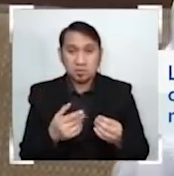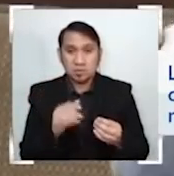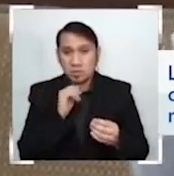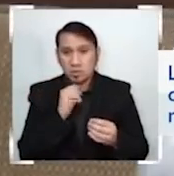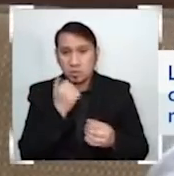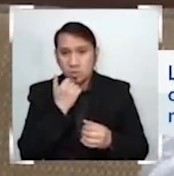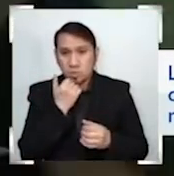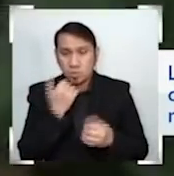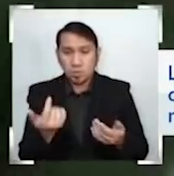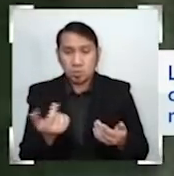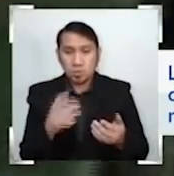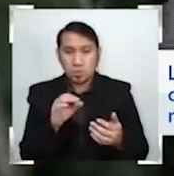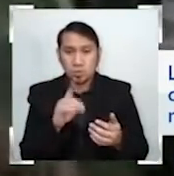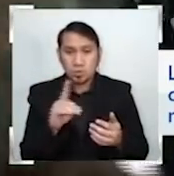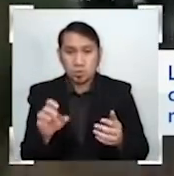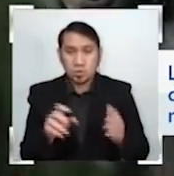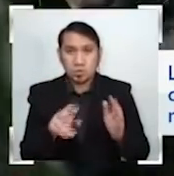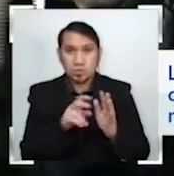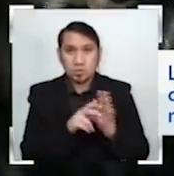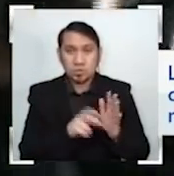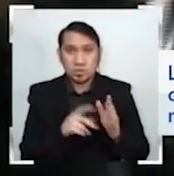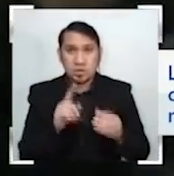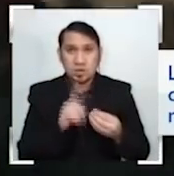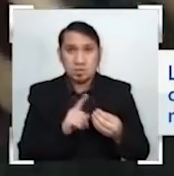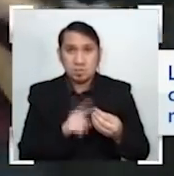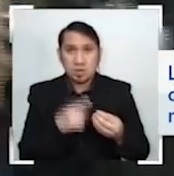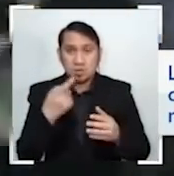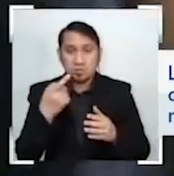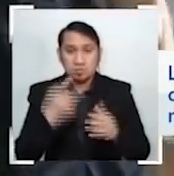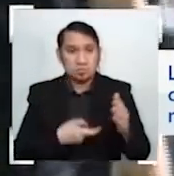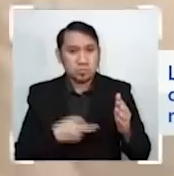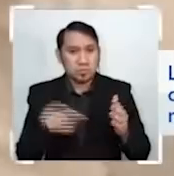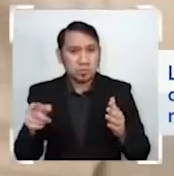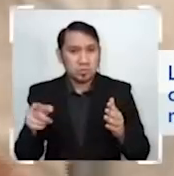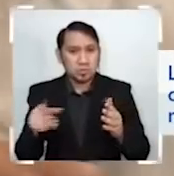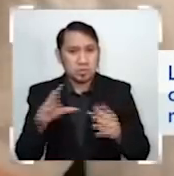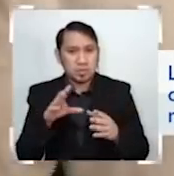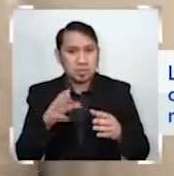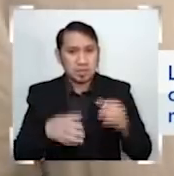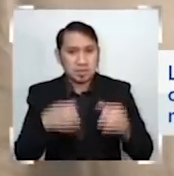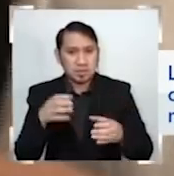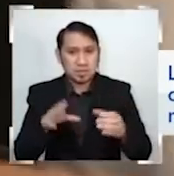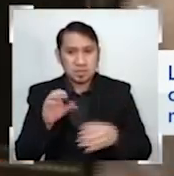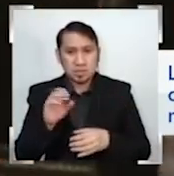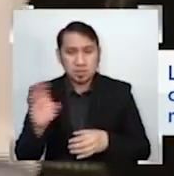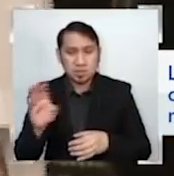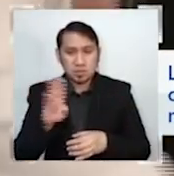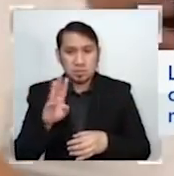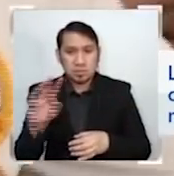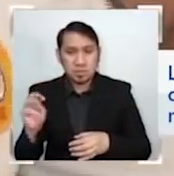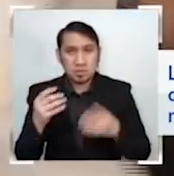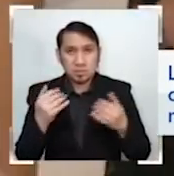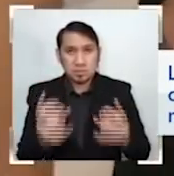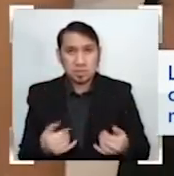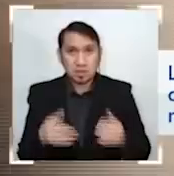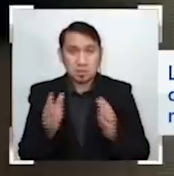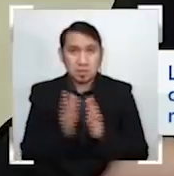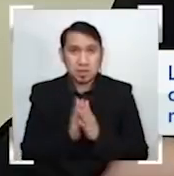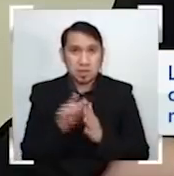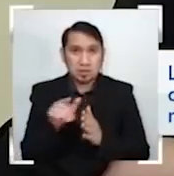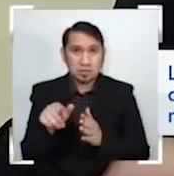Code kaugnay sa disqualification case ni dating Senador Bongbong Marcos. Hinihingan pa namin ng pahayag si Attorney Te tungkol